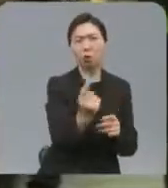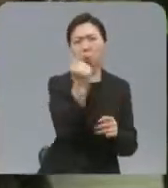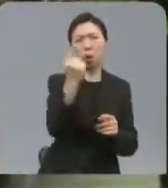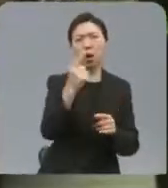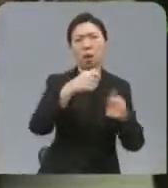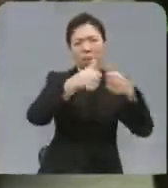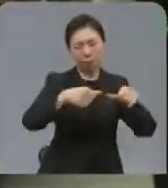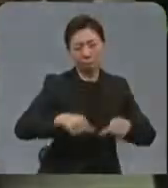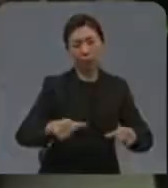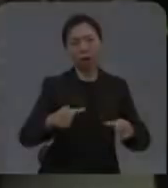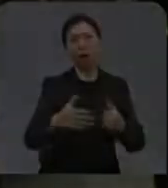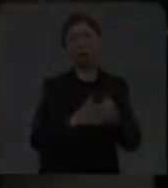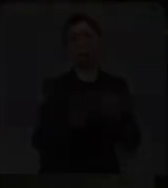Hubschrauber Unfällen ums Leben gekommen